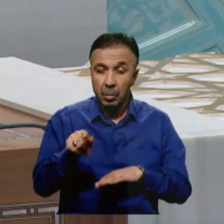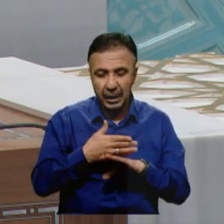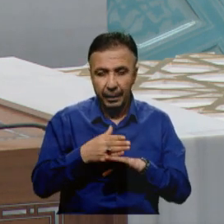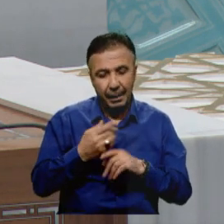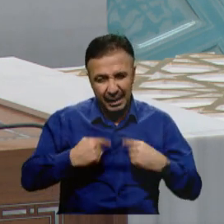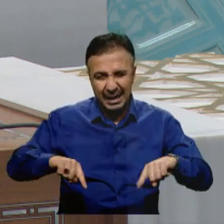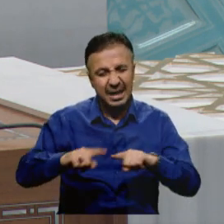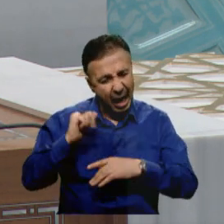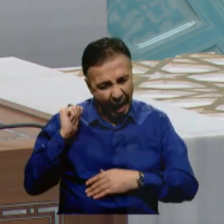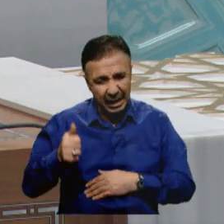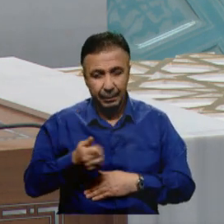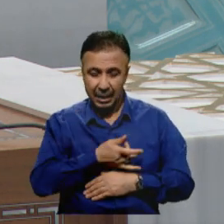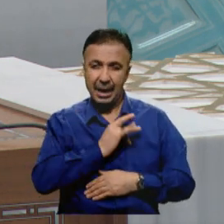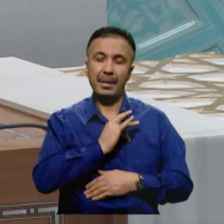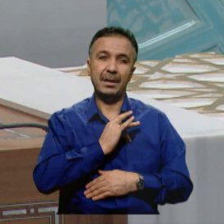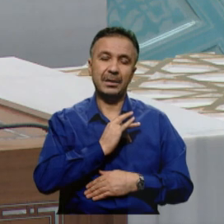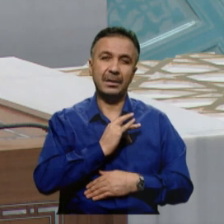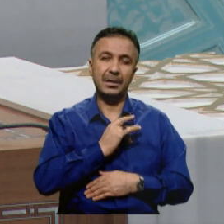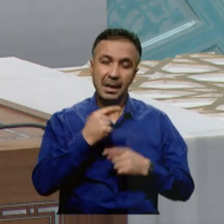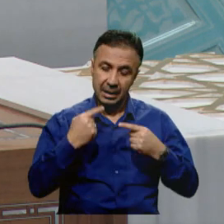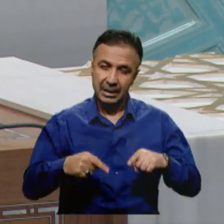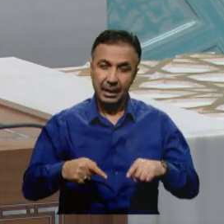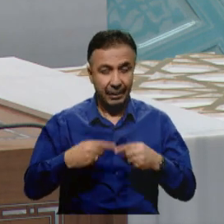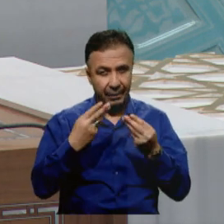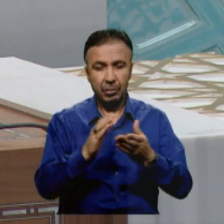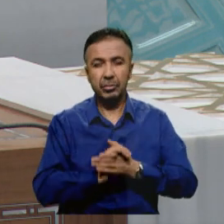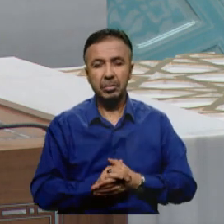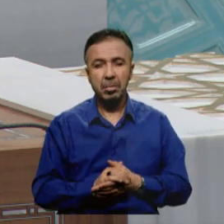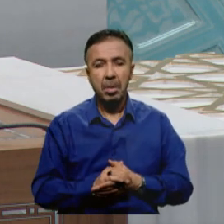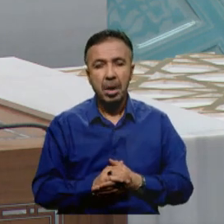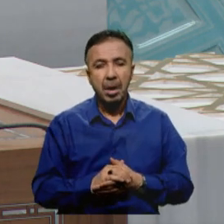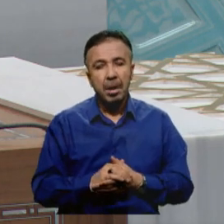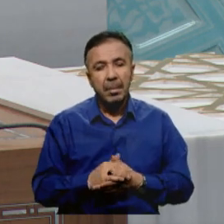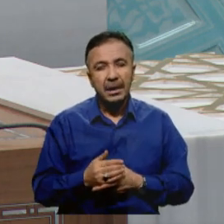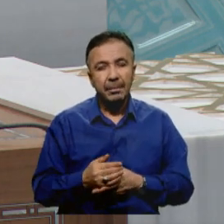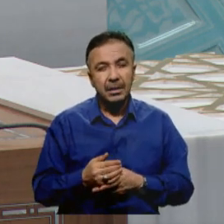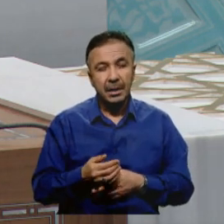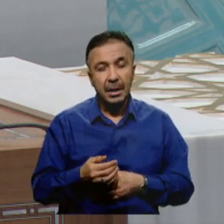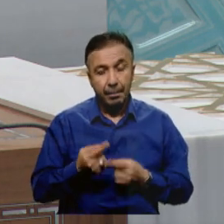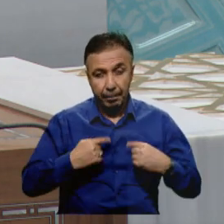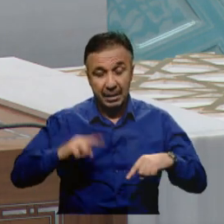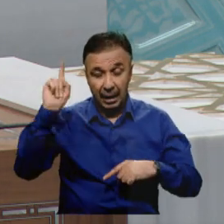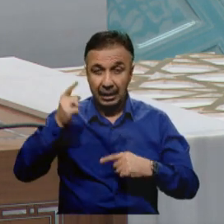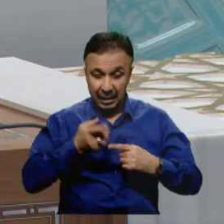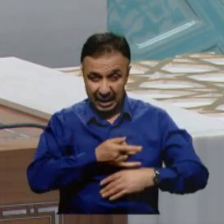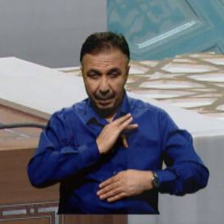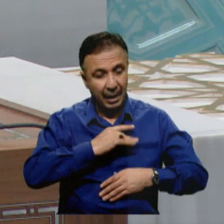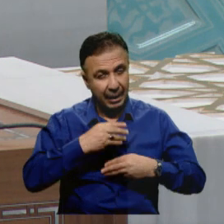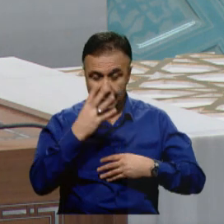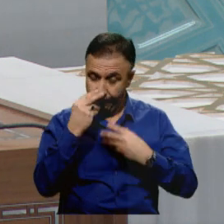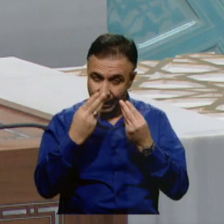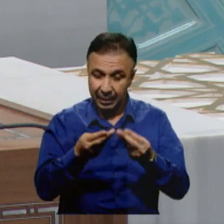zaman imanımızın sınavını veriyoruz. Madem ki Rabbimiz bize imanı lütfetti, ikram etti, o